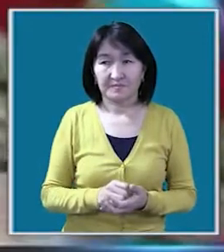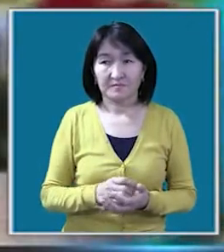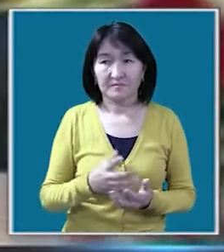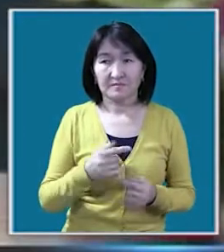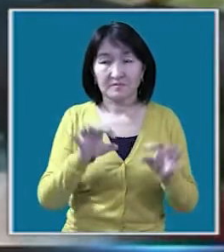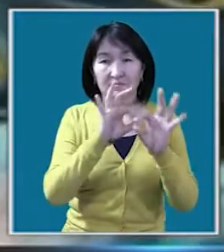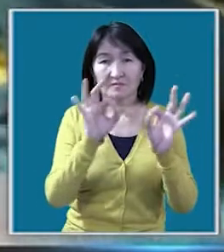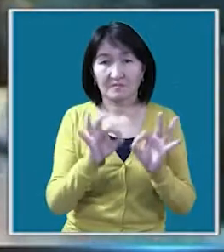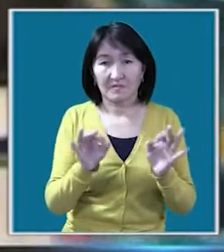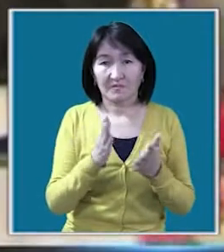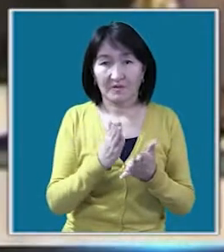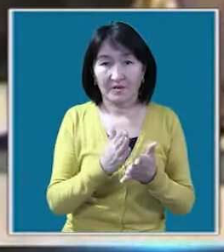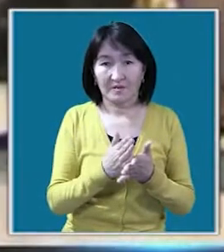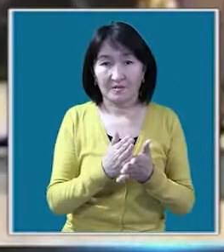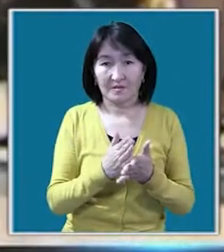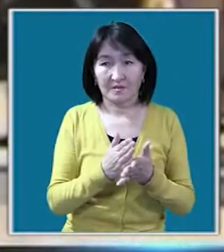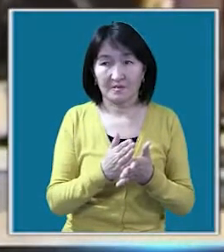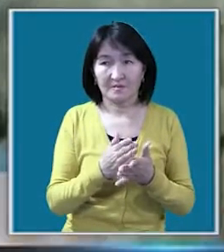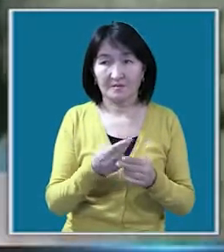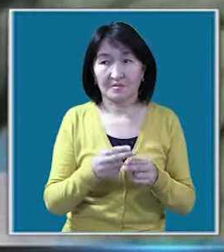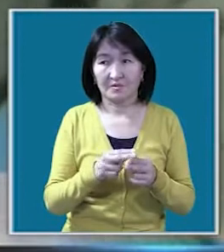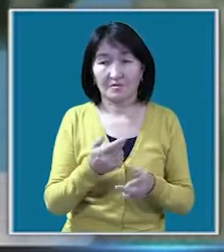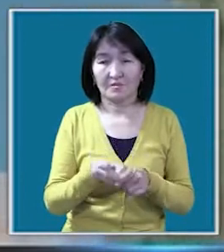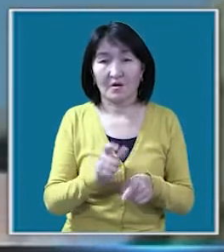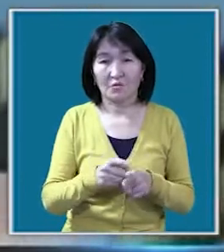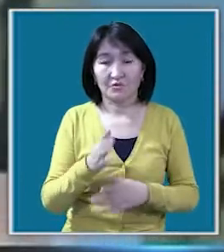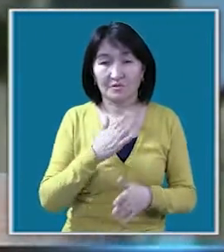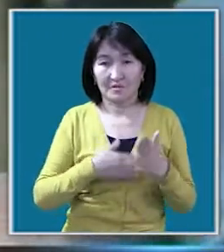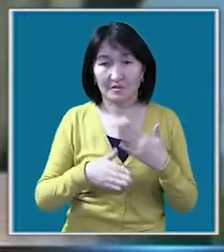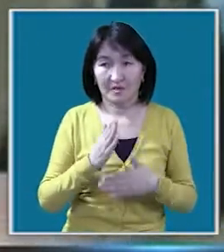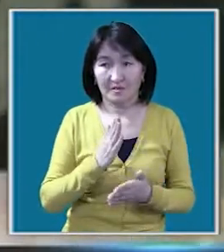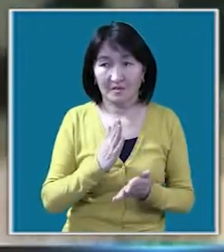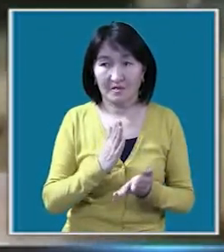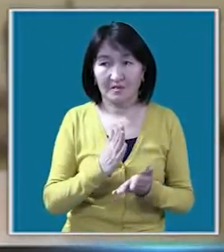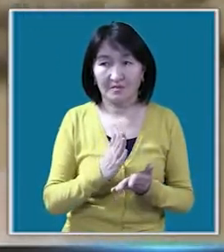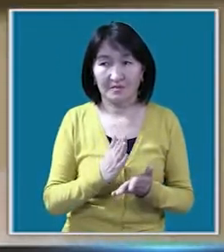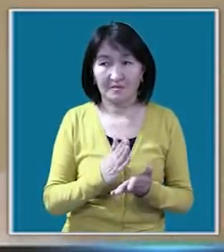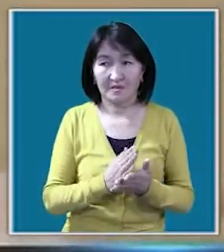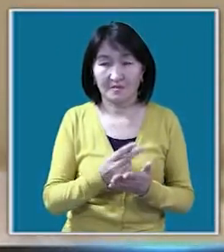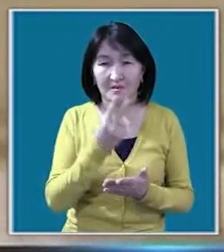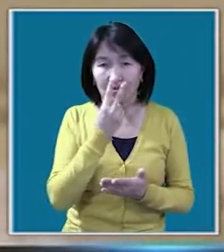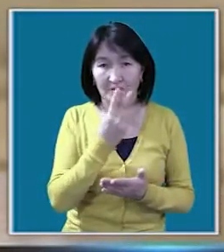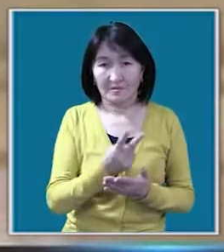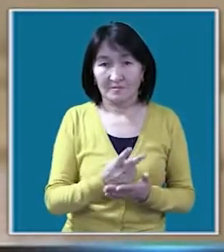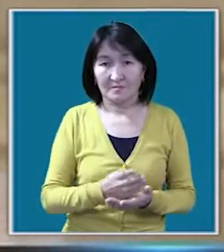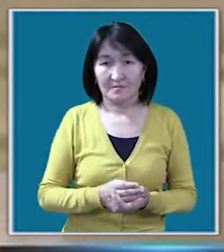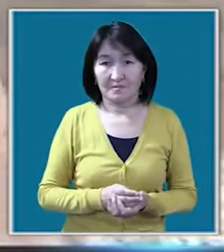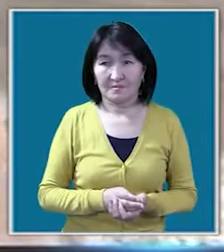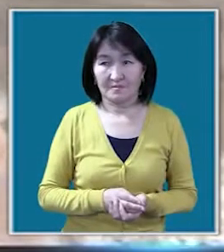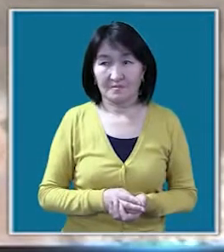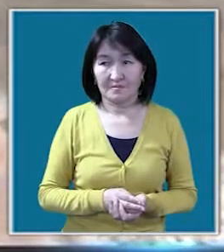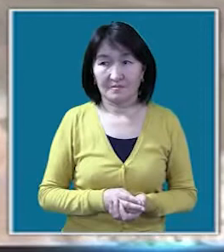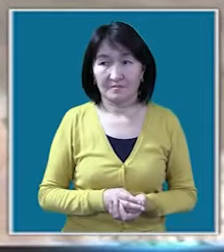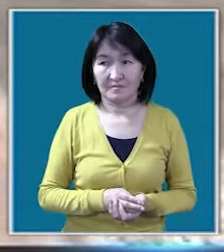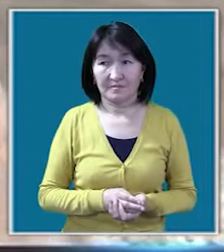Тәуелсіздіктің символы саналатын нысандар көптің көзайымын айналғаны қуаныш, өйткені дербес елдің рухын асқақтатып тұрары ақиқат.